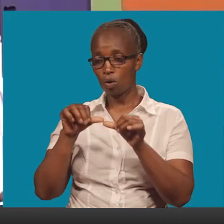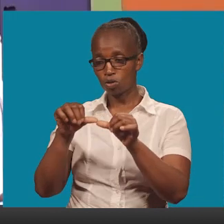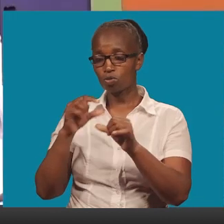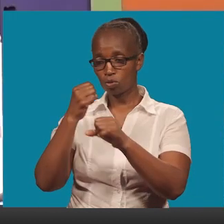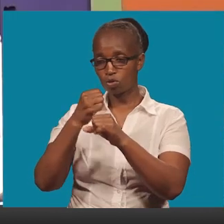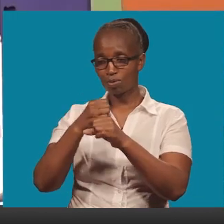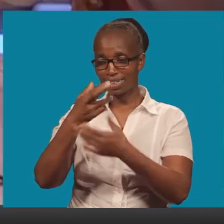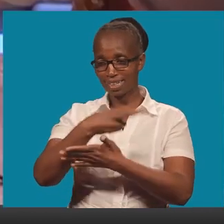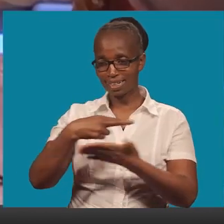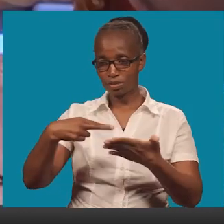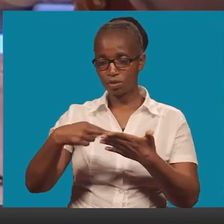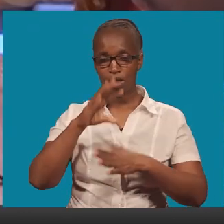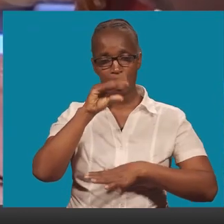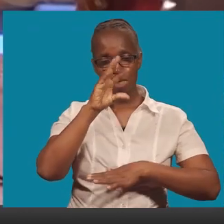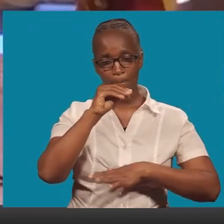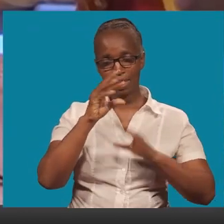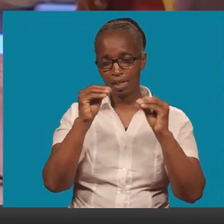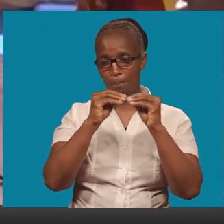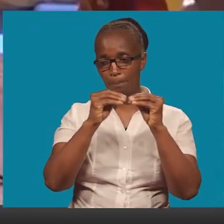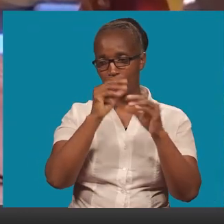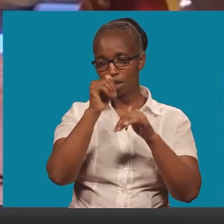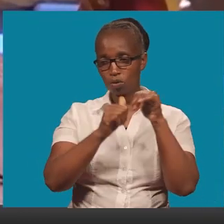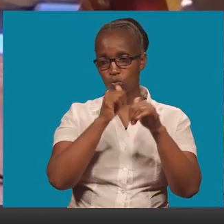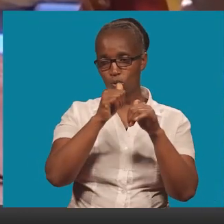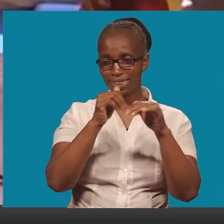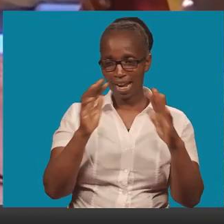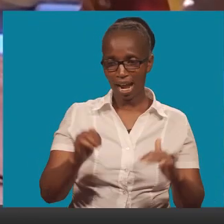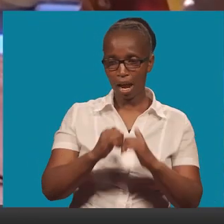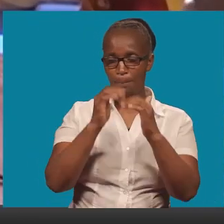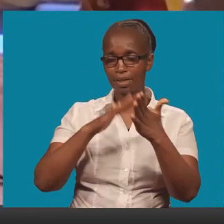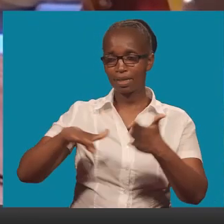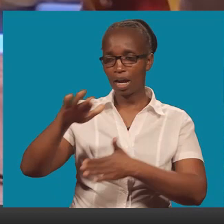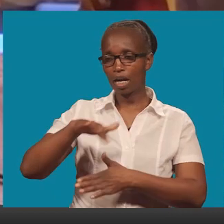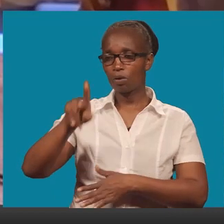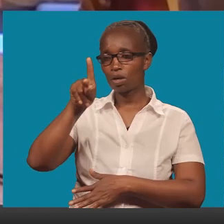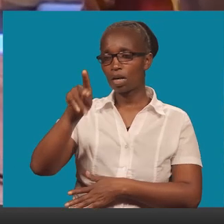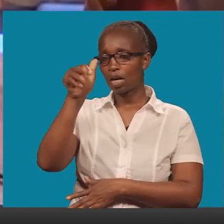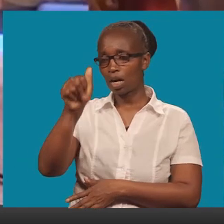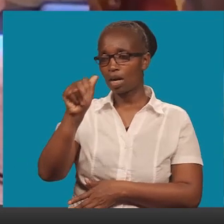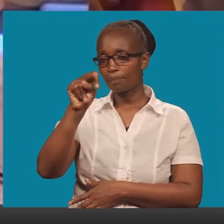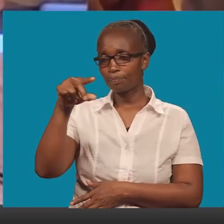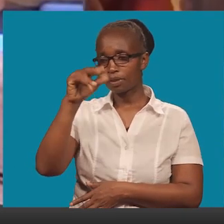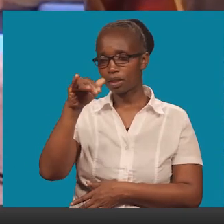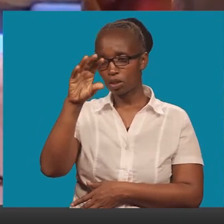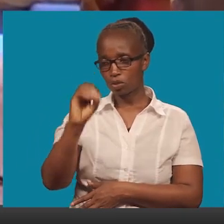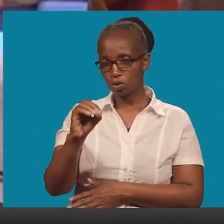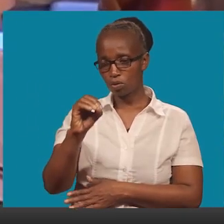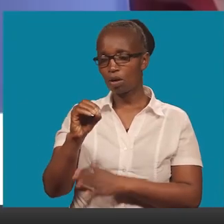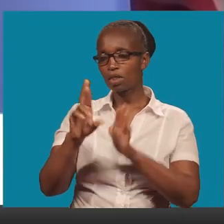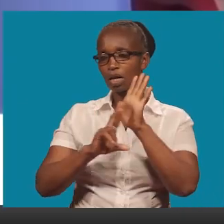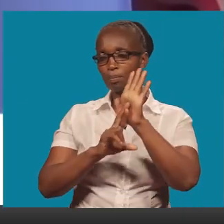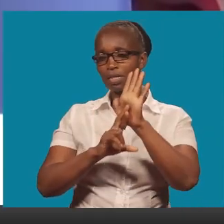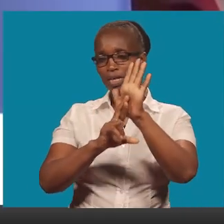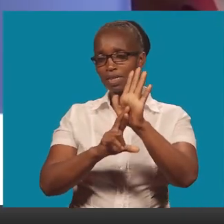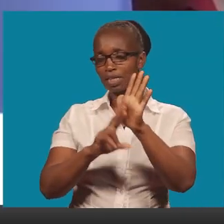biometric registrations. Akizungumza katika hafla hiyo iliyofanyika katika mji wa Kagio, meneja wa NHIF eneo la Mlima